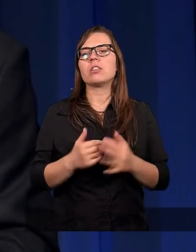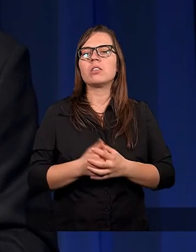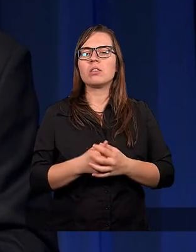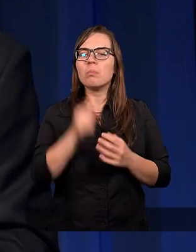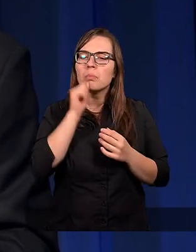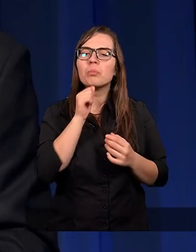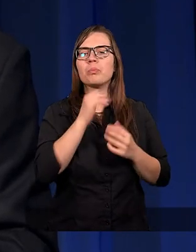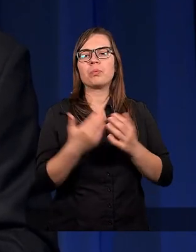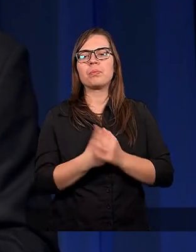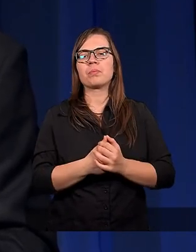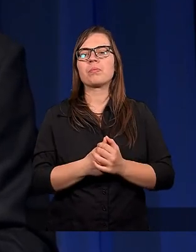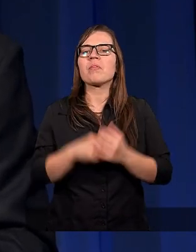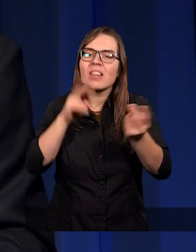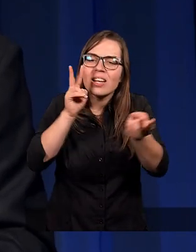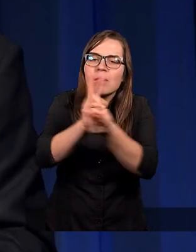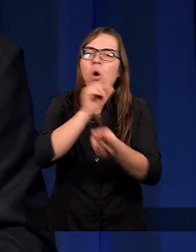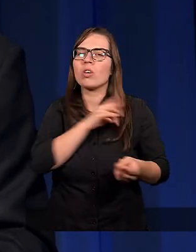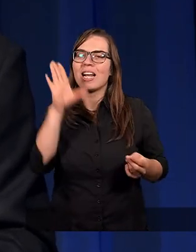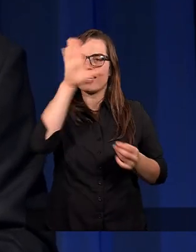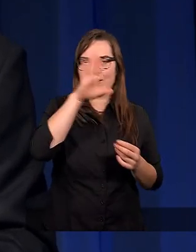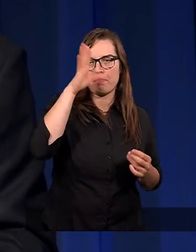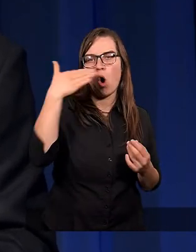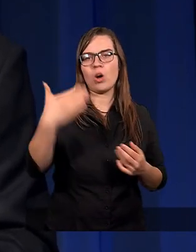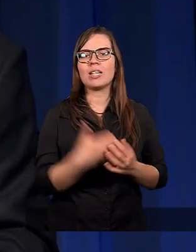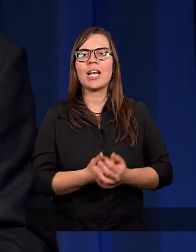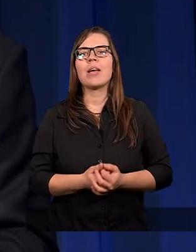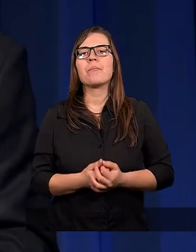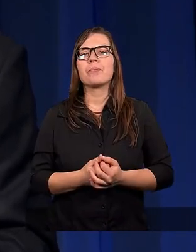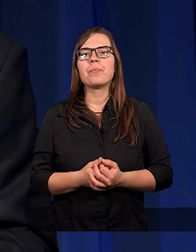Przełam się. Spotkaj się ze swoim Bogiem.